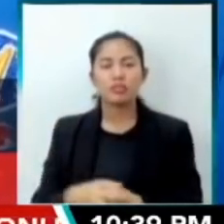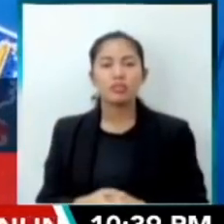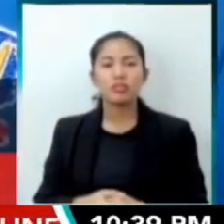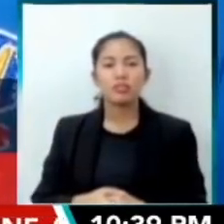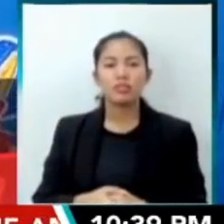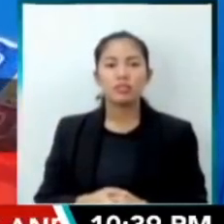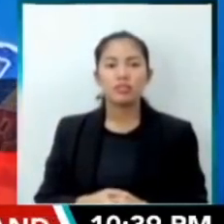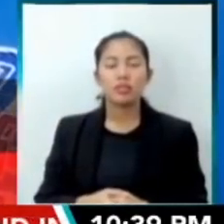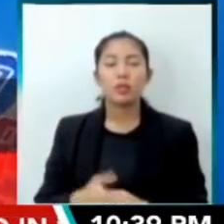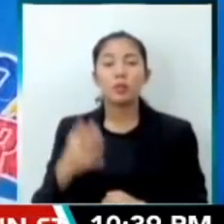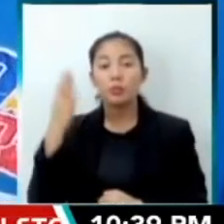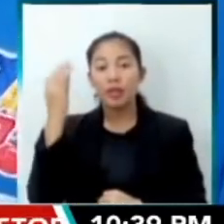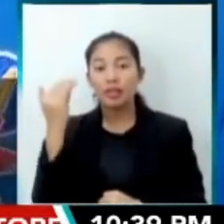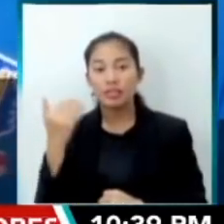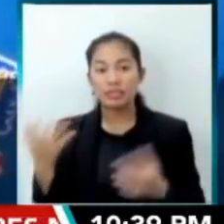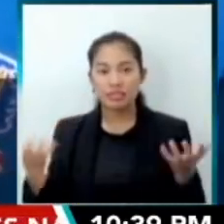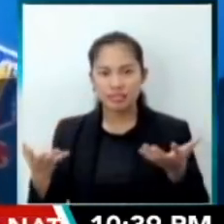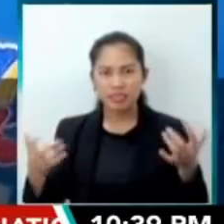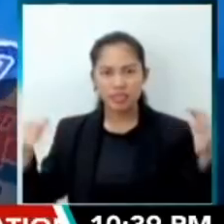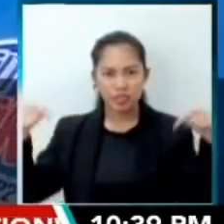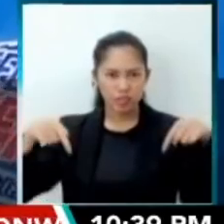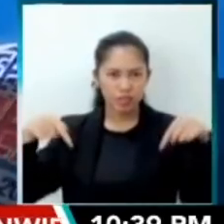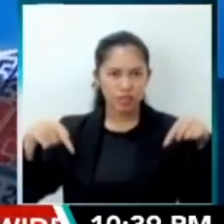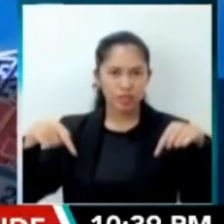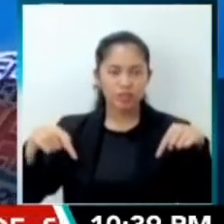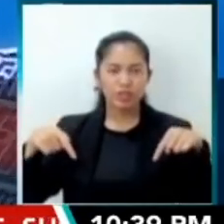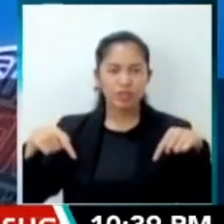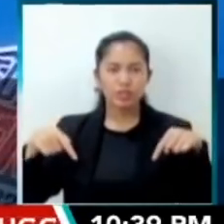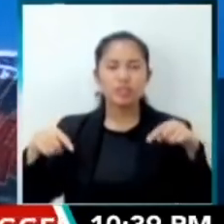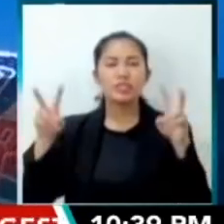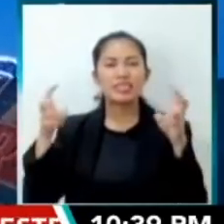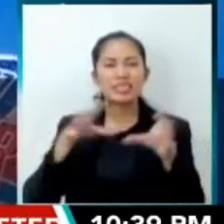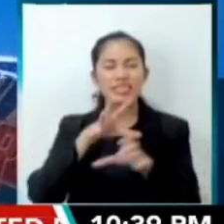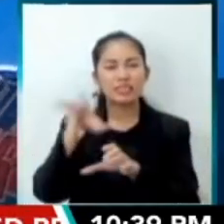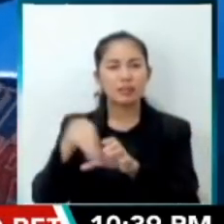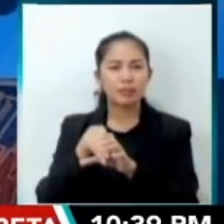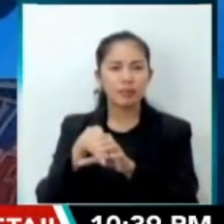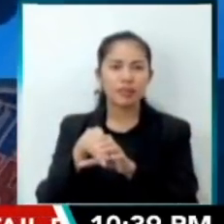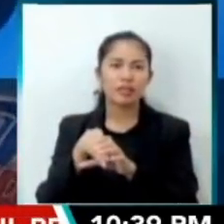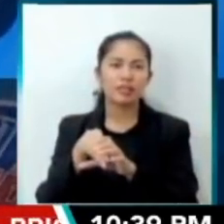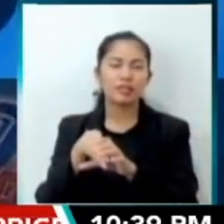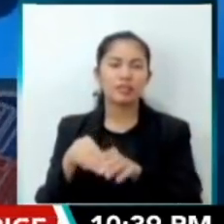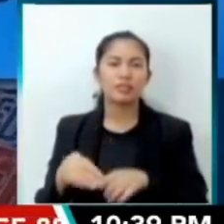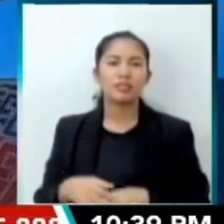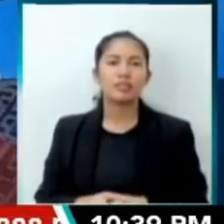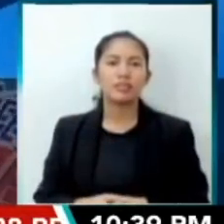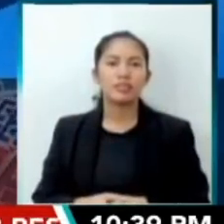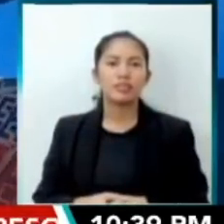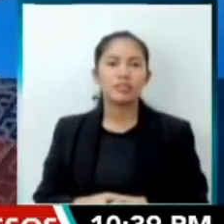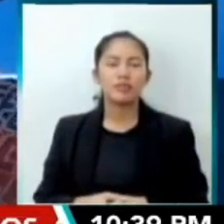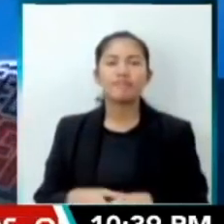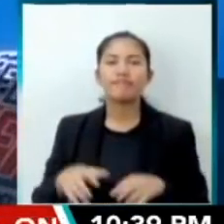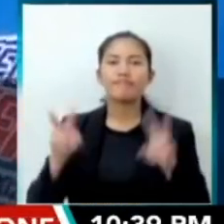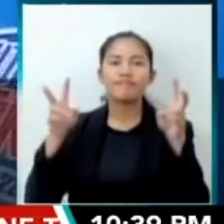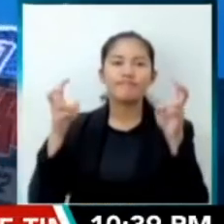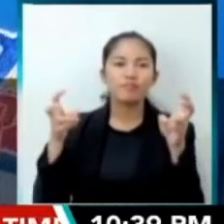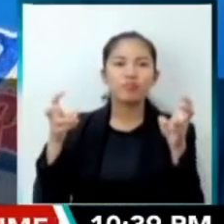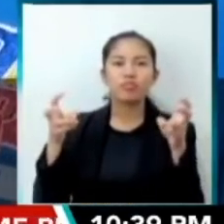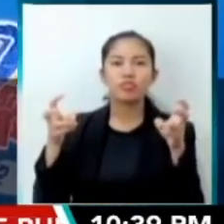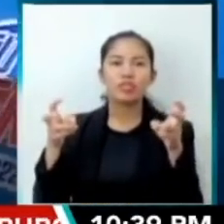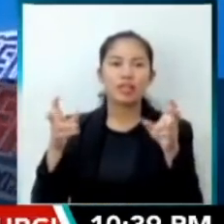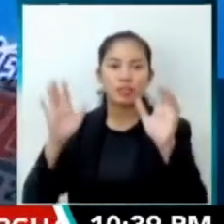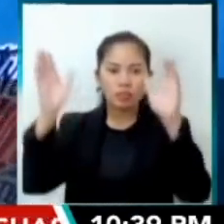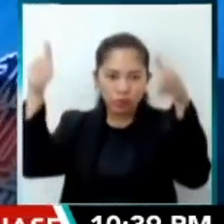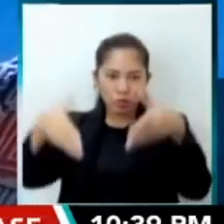ito yung tinatawag na kasama ito. Ito, puso ng Corridor A na tinatawag. Di